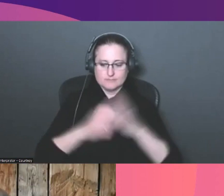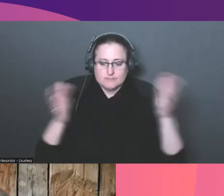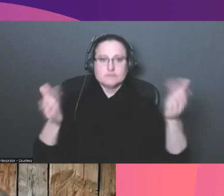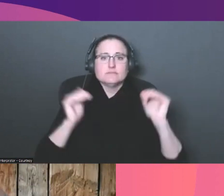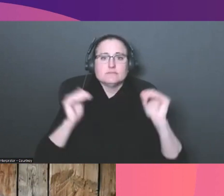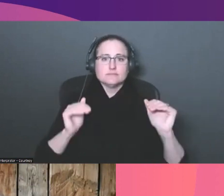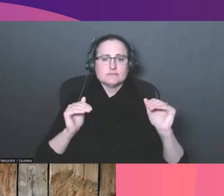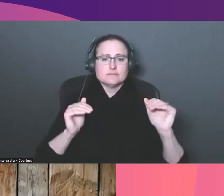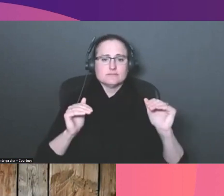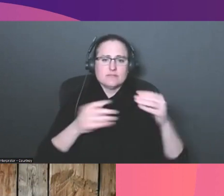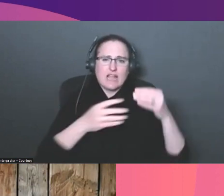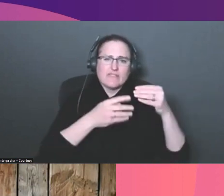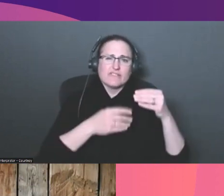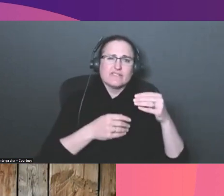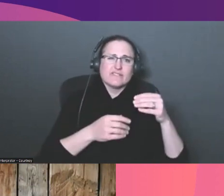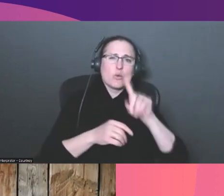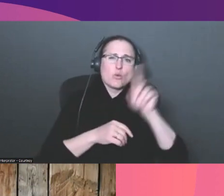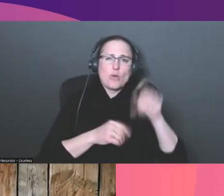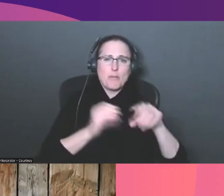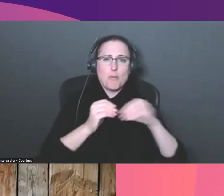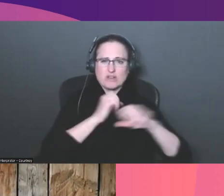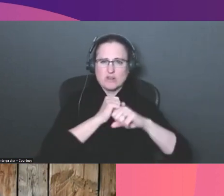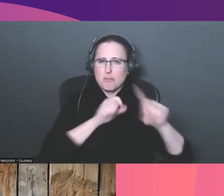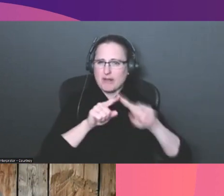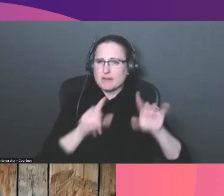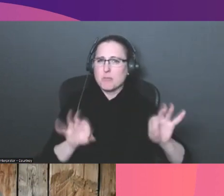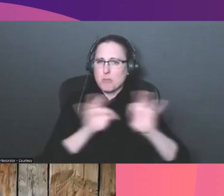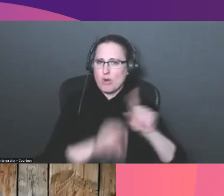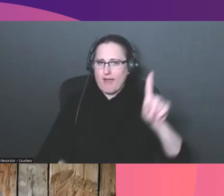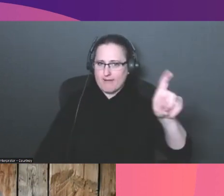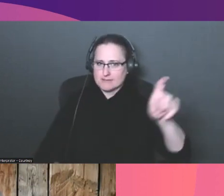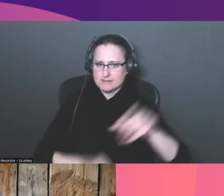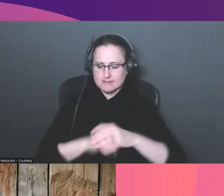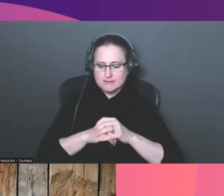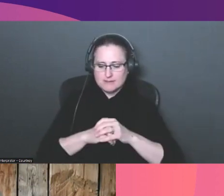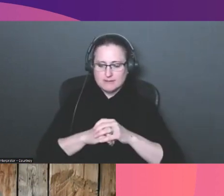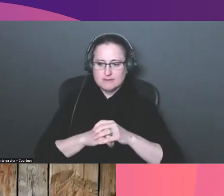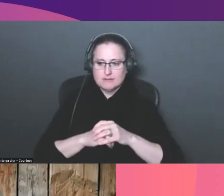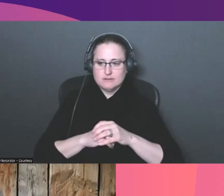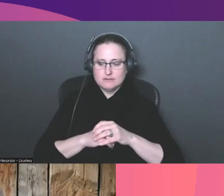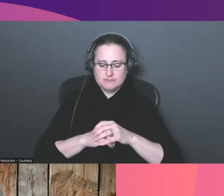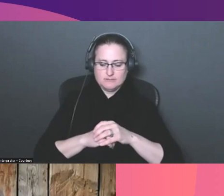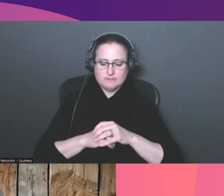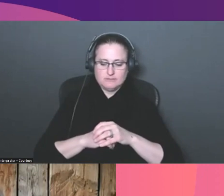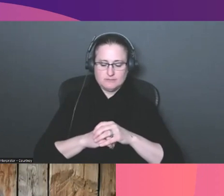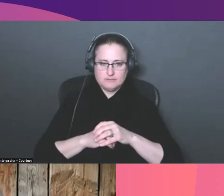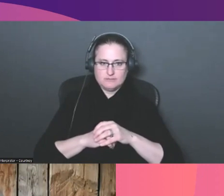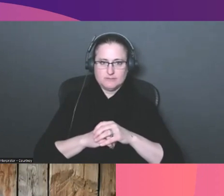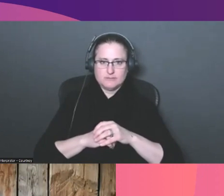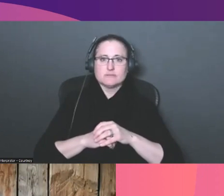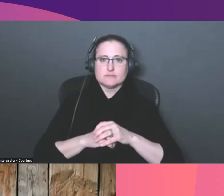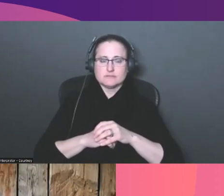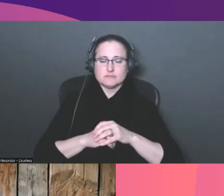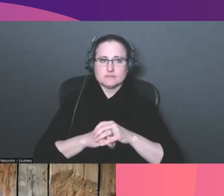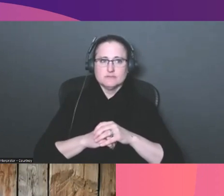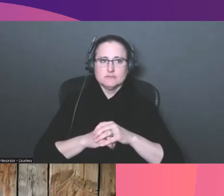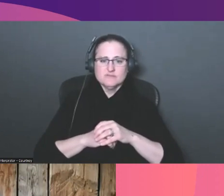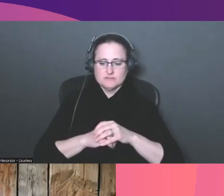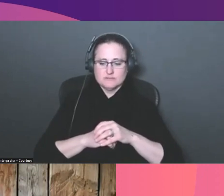violence de toutes les sortes. Donc, j'ai une question un peu longue, mais très importante.